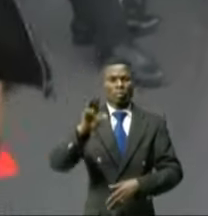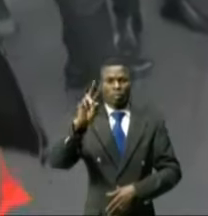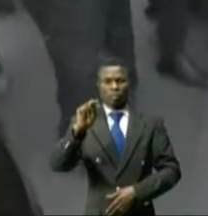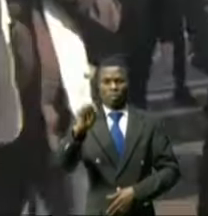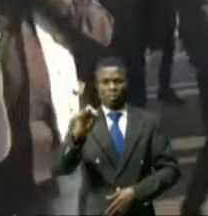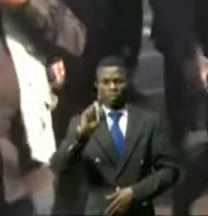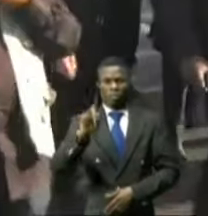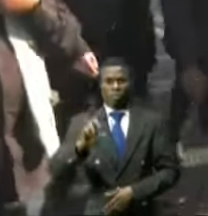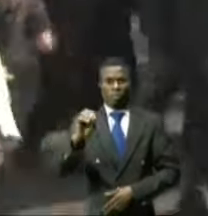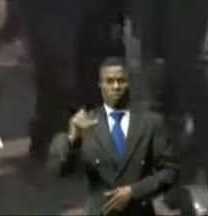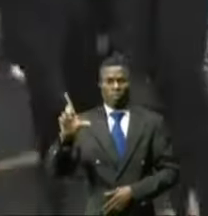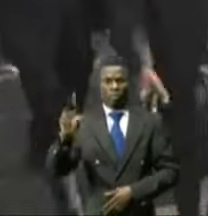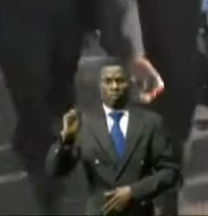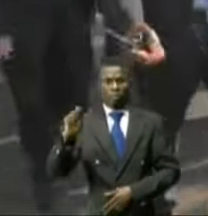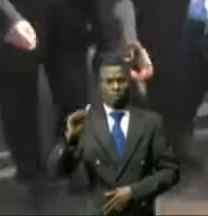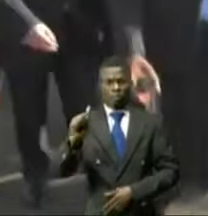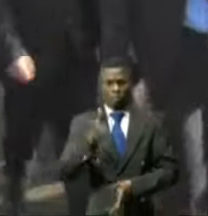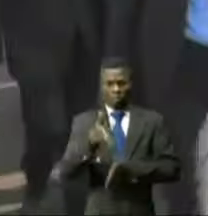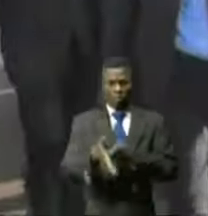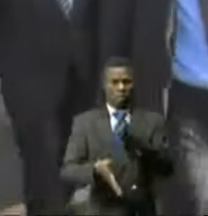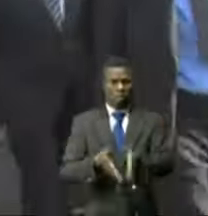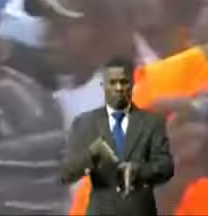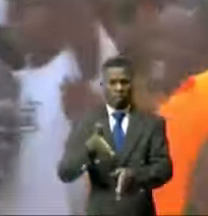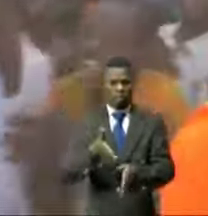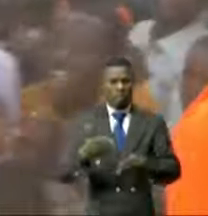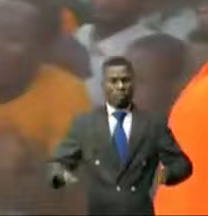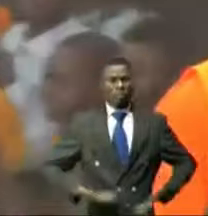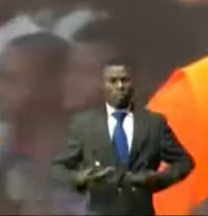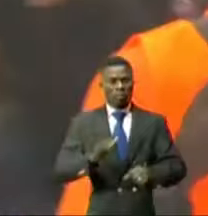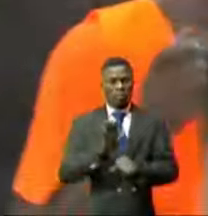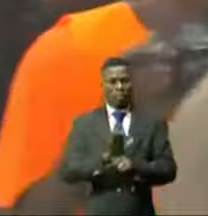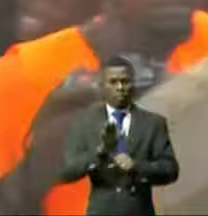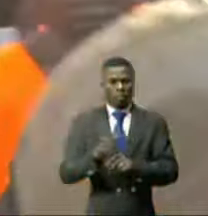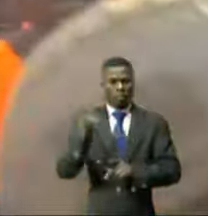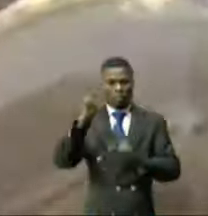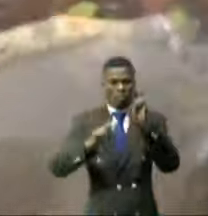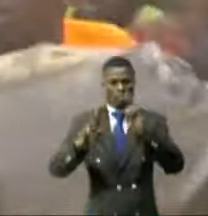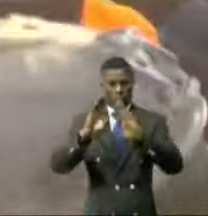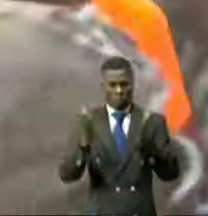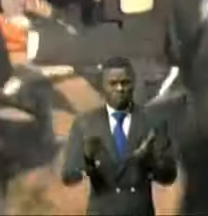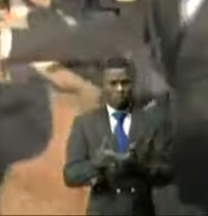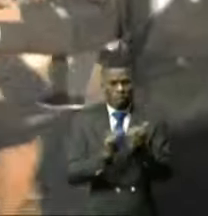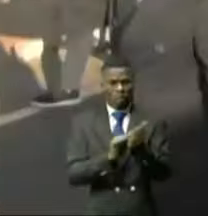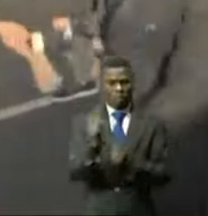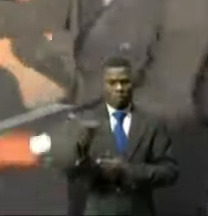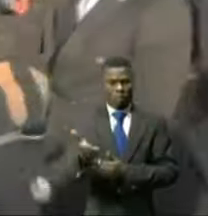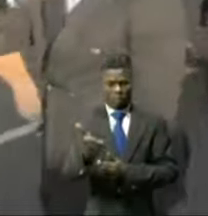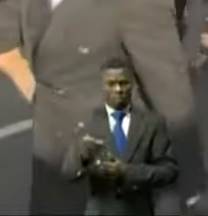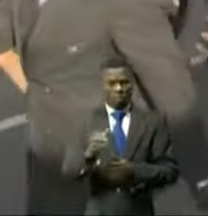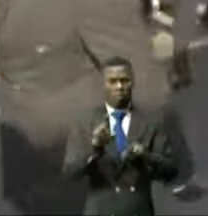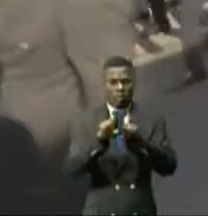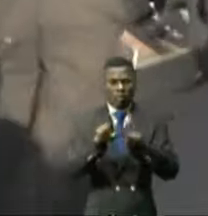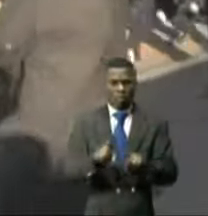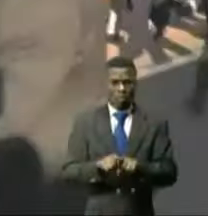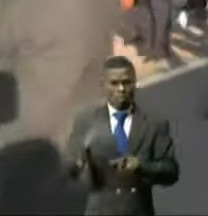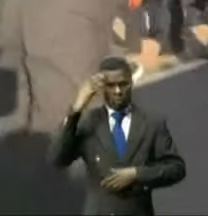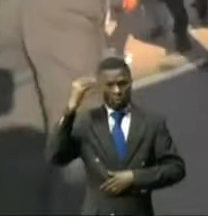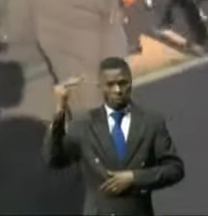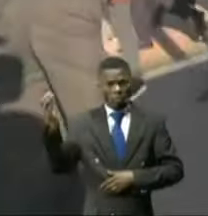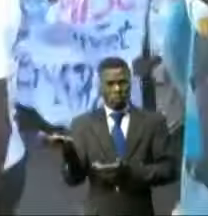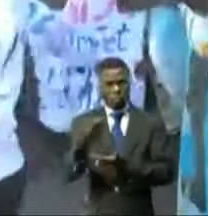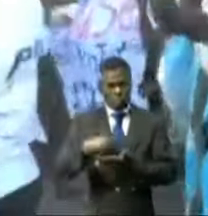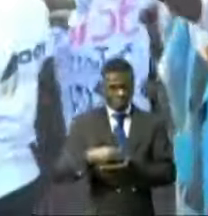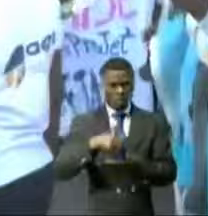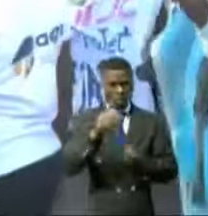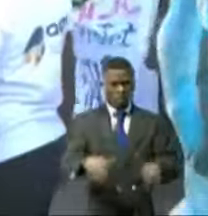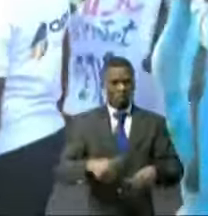qu'il a lui-même parcourue, a suscité une joie incommensurable auprès des usagers et des riverains qui scandent des chants, des